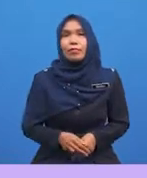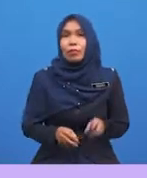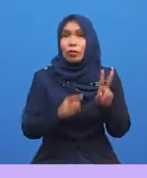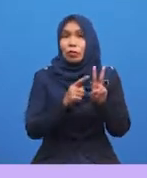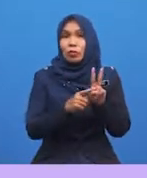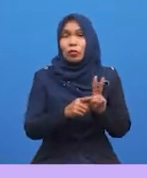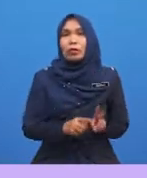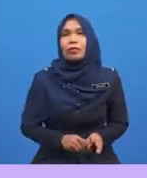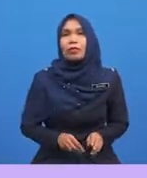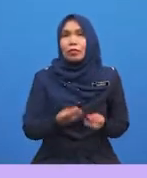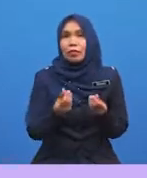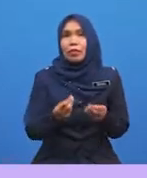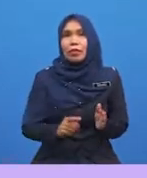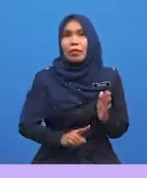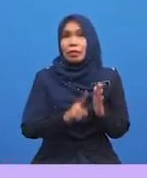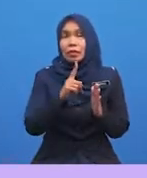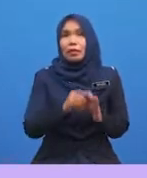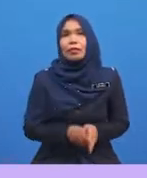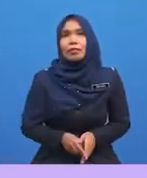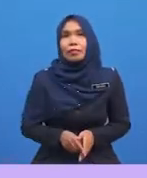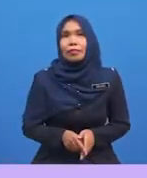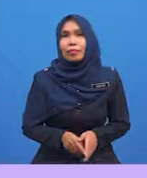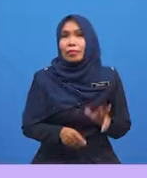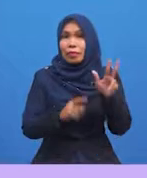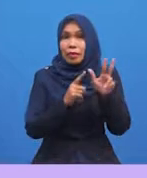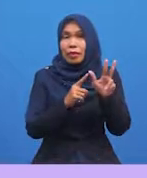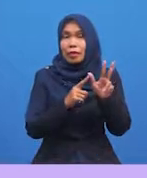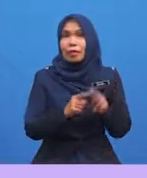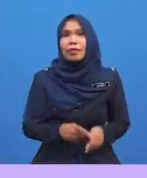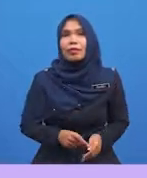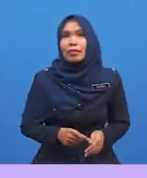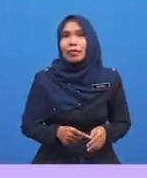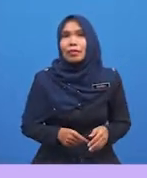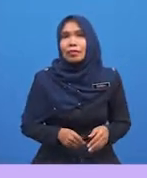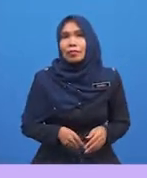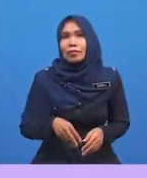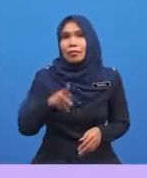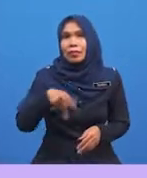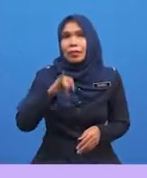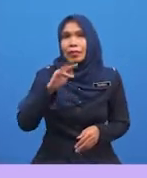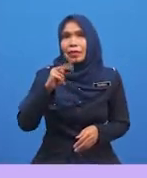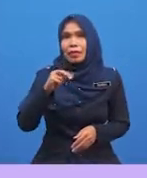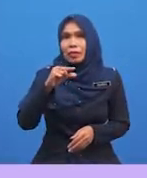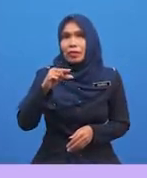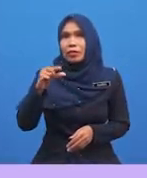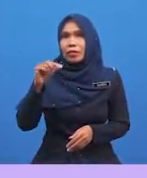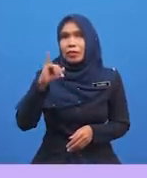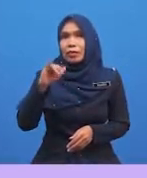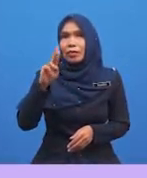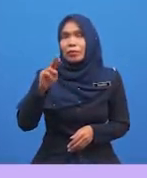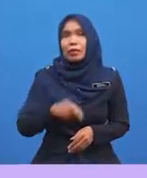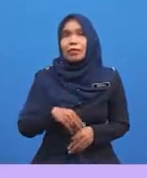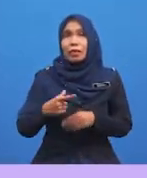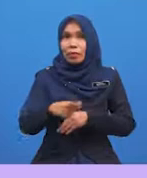dan saliran. Kita lihat faktor fizikal yang pertama terlebih dahulu iaitu tanah